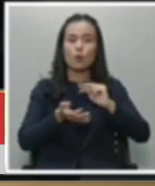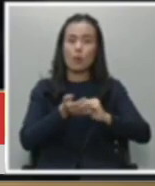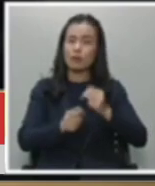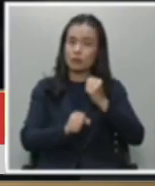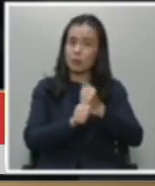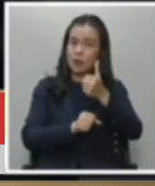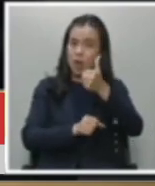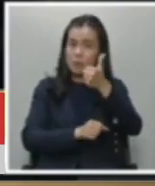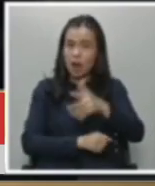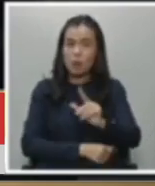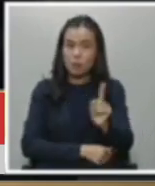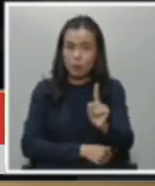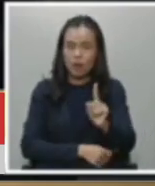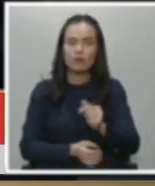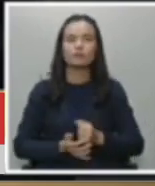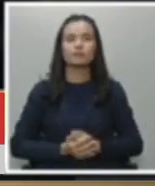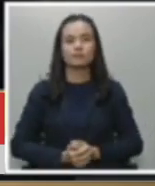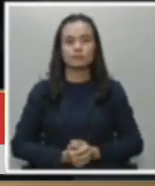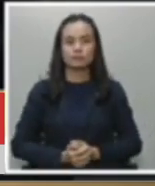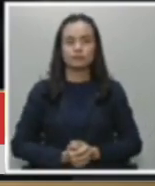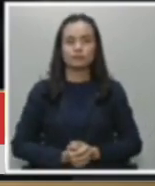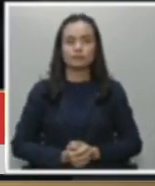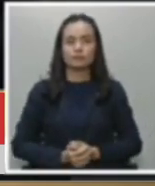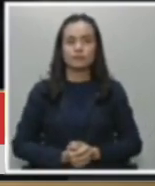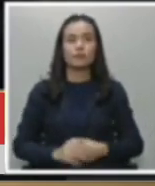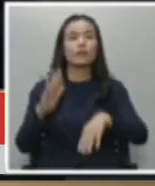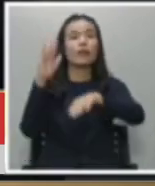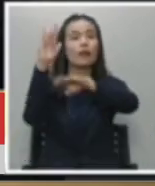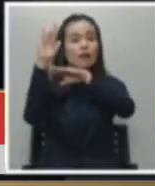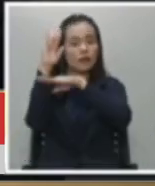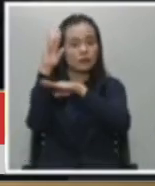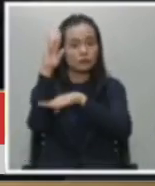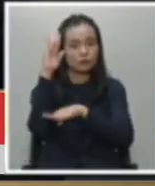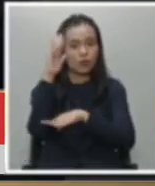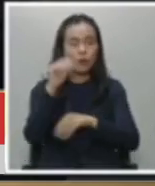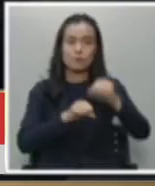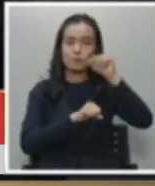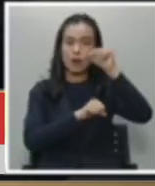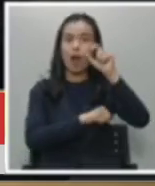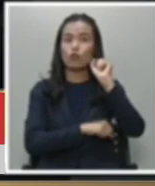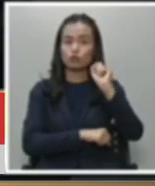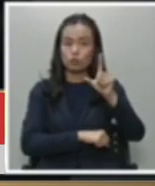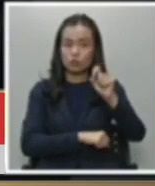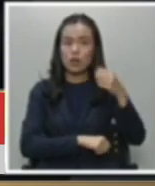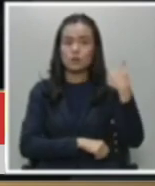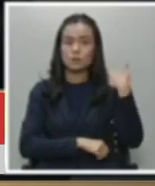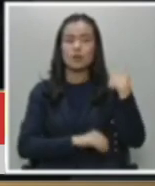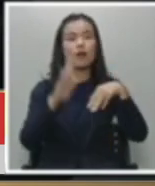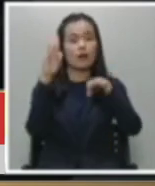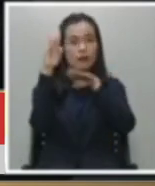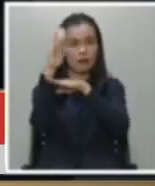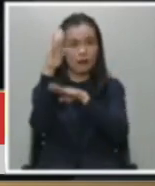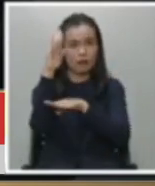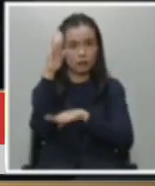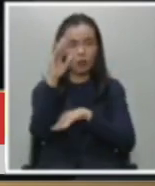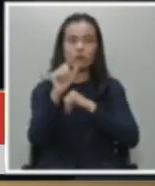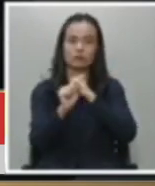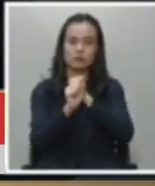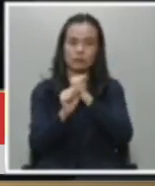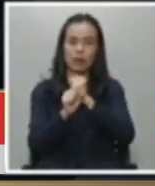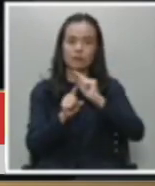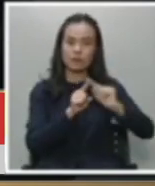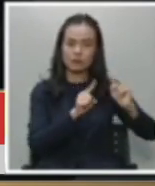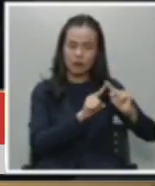ไม่ซึ่งในขั้นตอนของการประกาศการฉุกเฉินนั้นมันก็จะมีขั้นตอนของการดำเนินการต